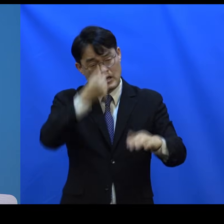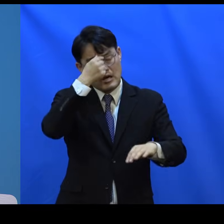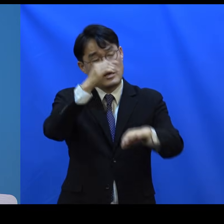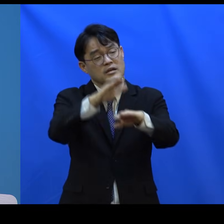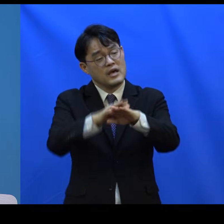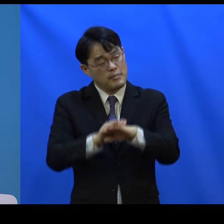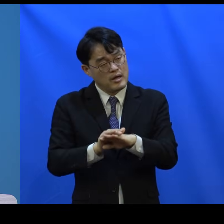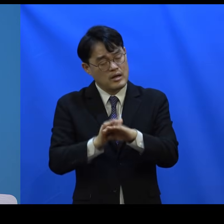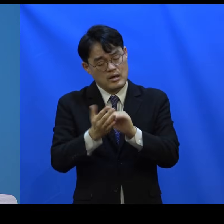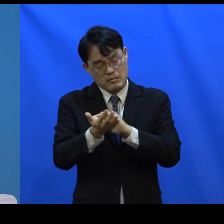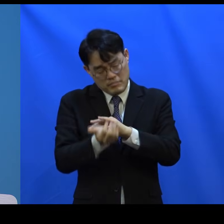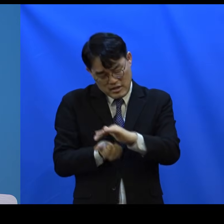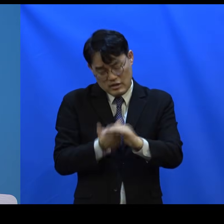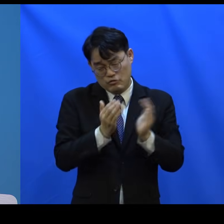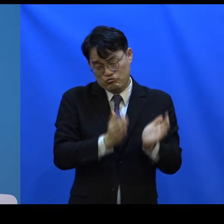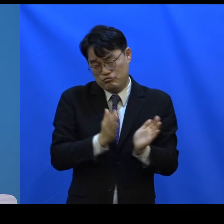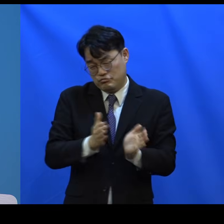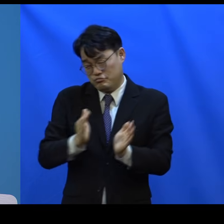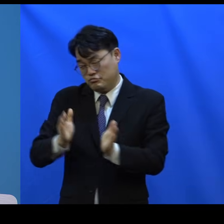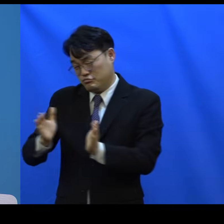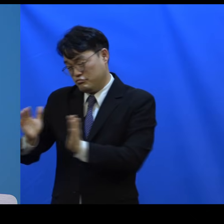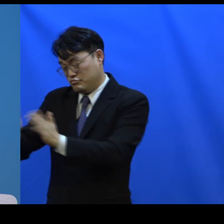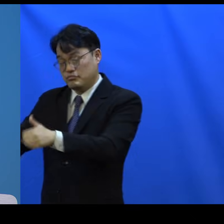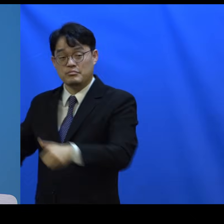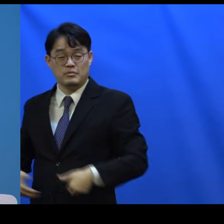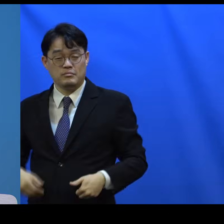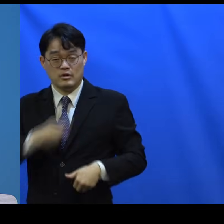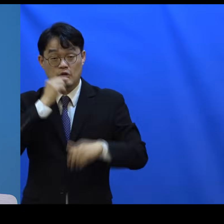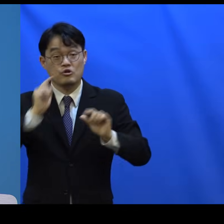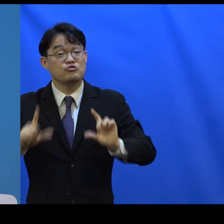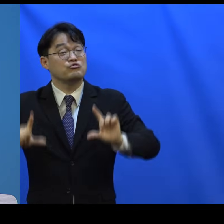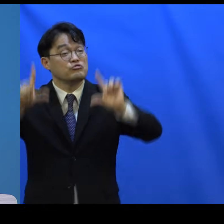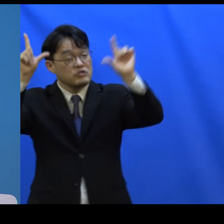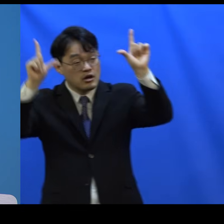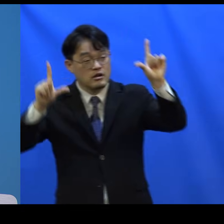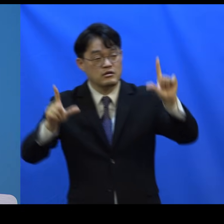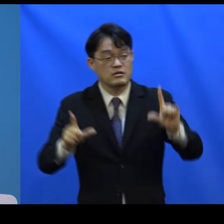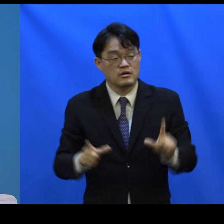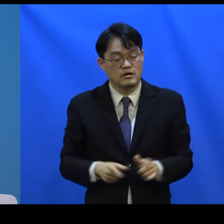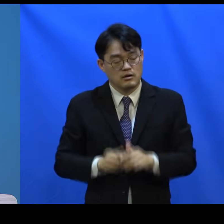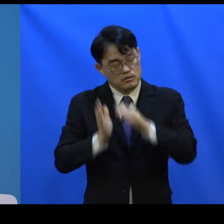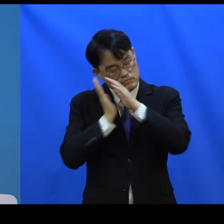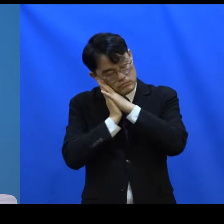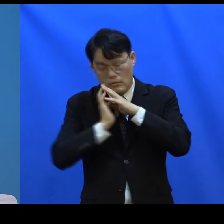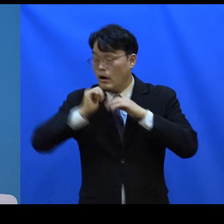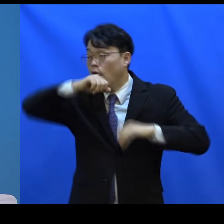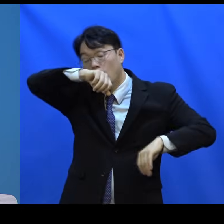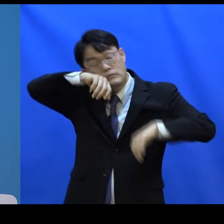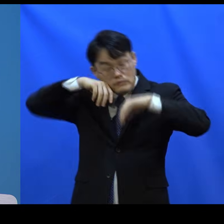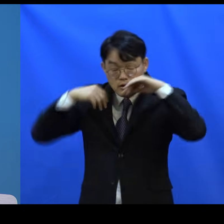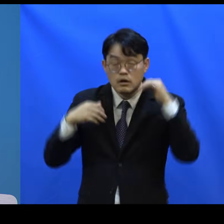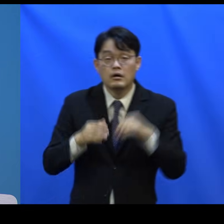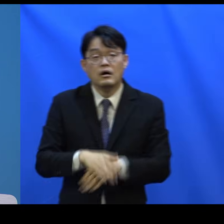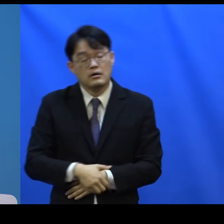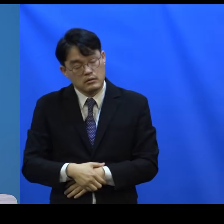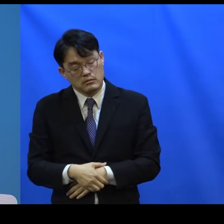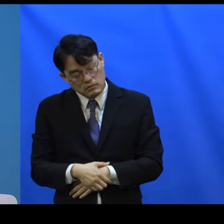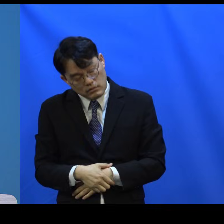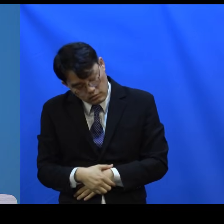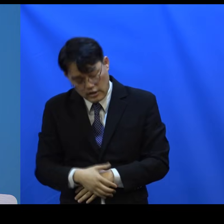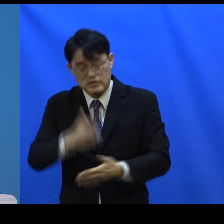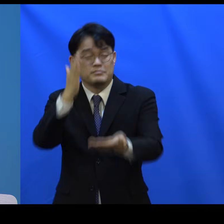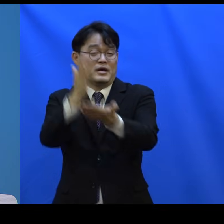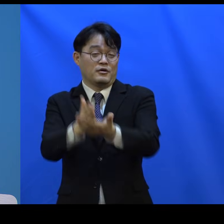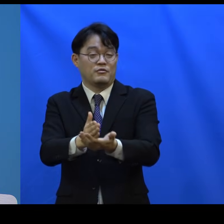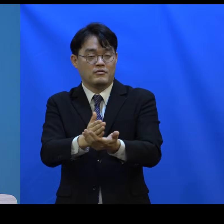준비하시고 주일날은 좀 보통 때보다 좀 더 일찍 일어나고 준비된 마음으로 예배에 대한 사모함을 가지고, 그죠?